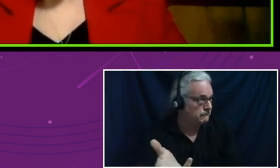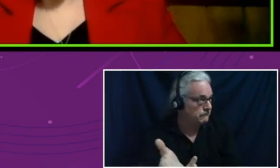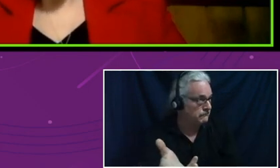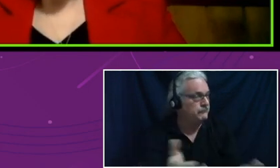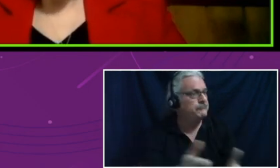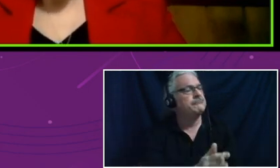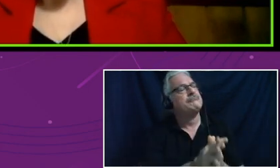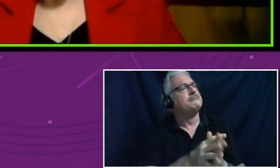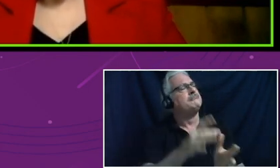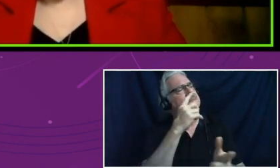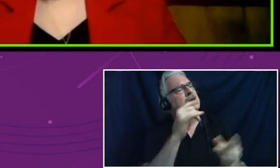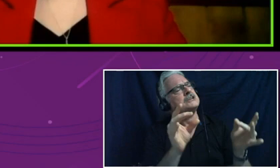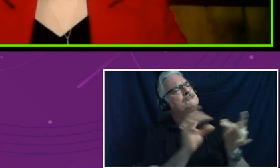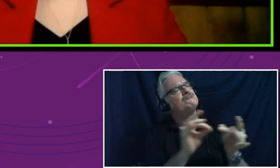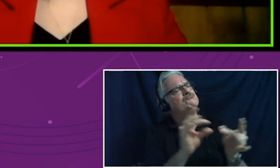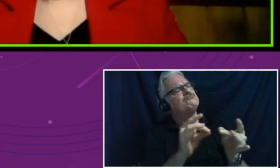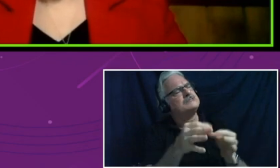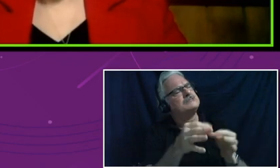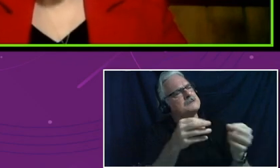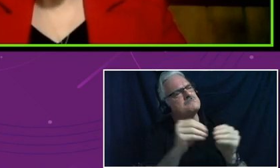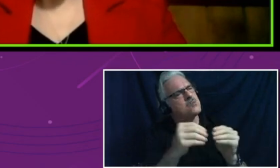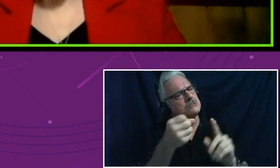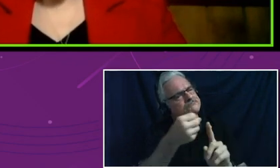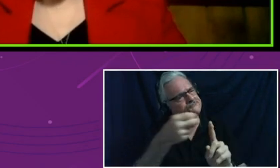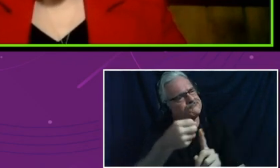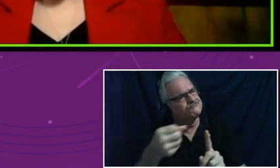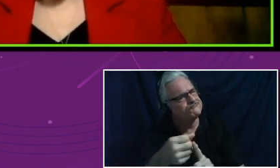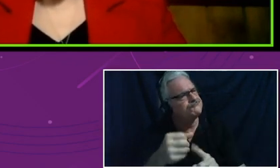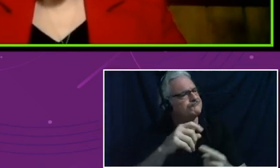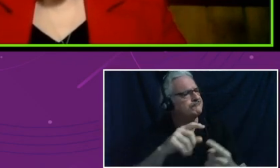pandémie Covid-19.